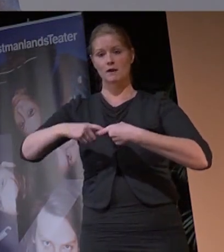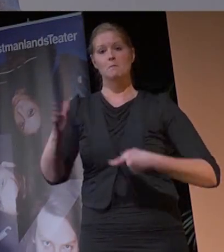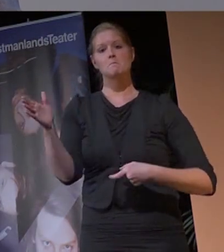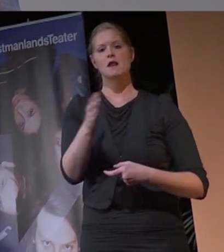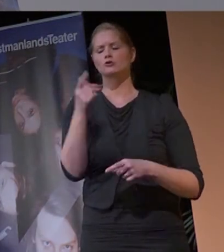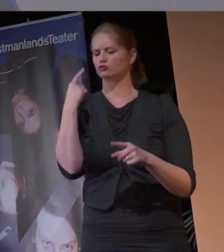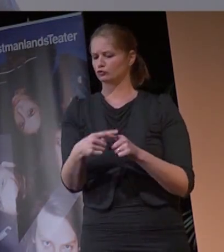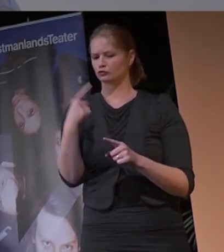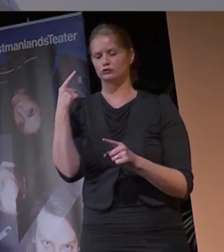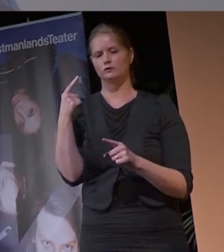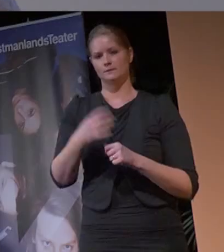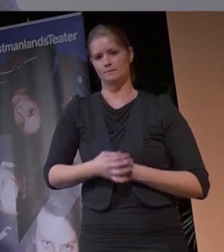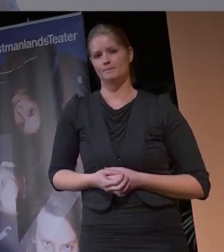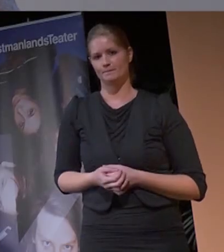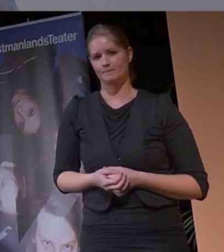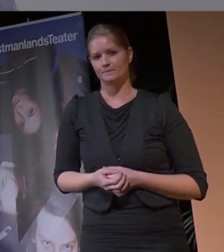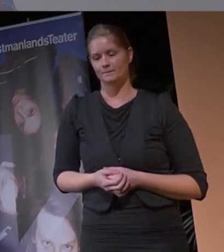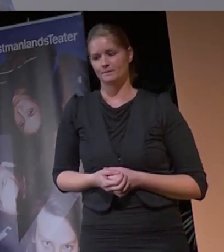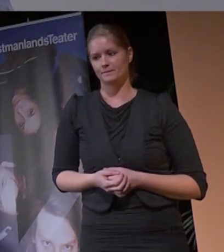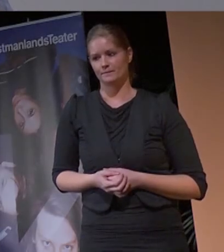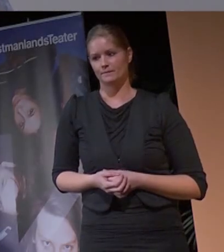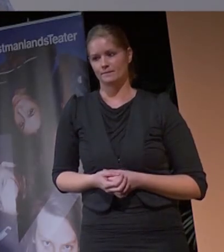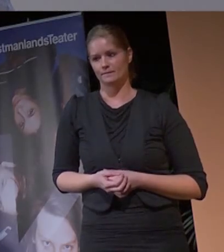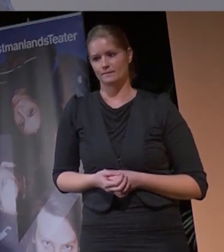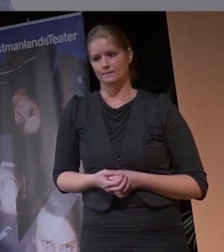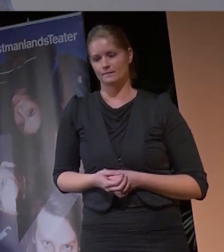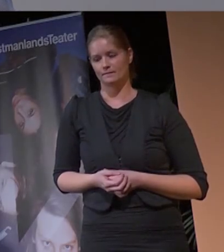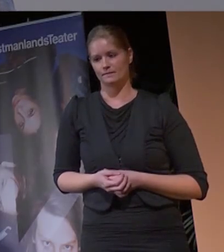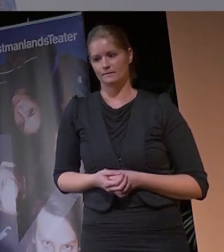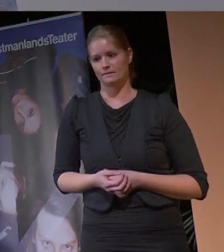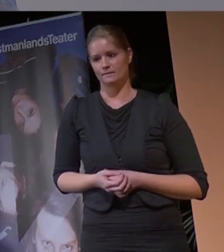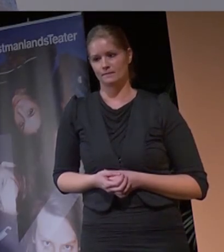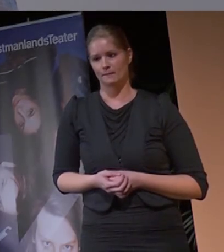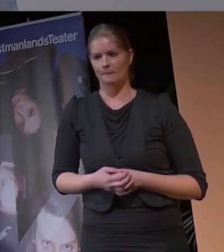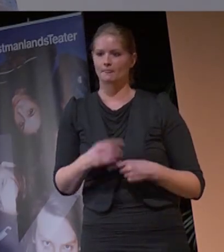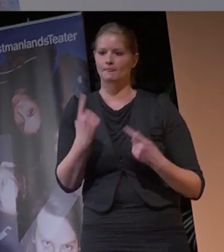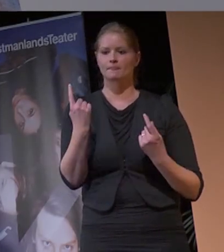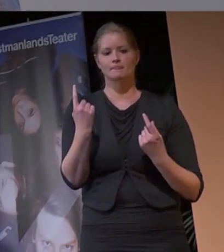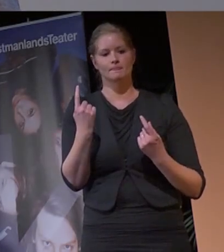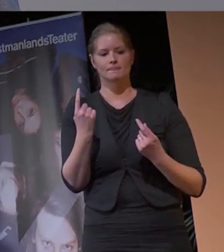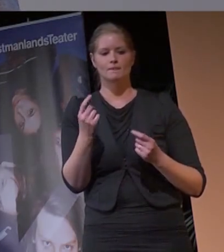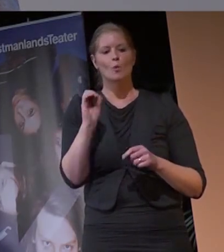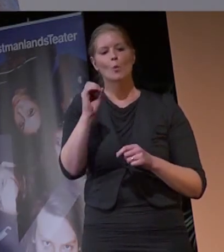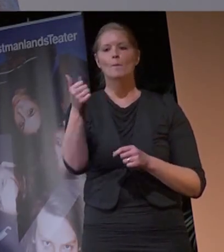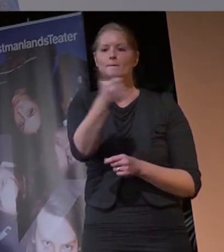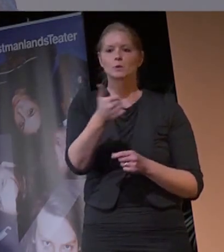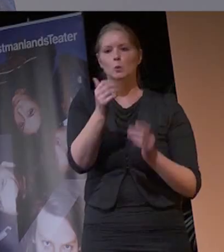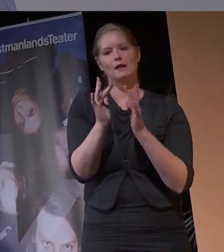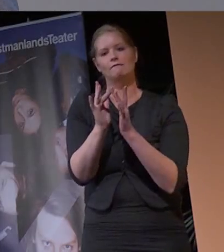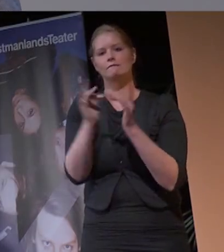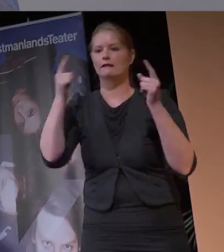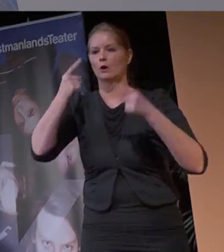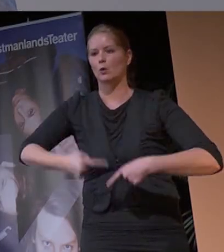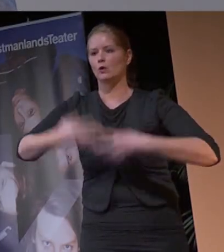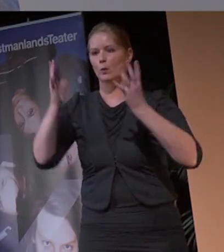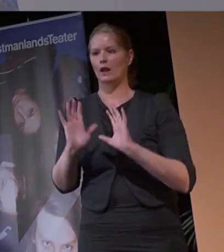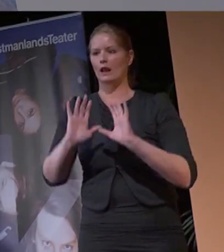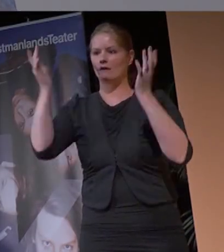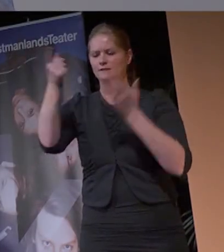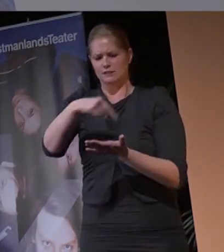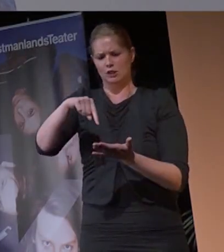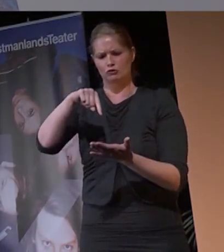tydliga. Ett oberoende, ett fritt kulturliv är en central